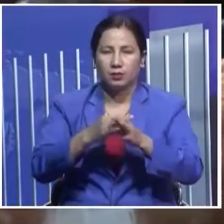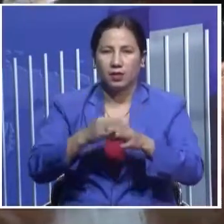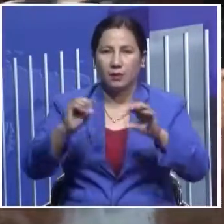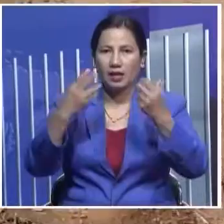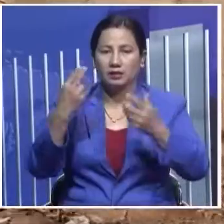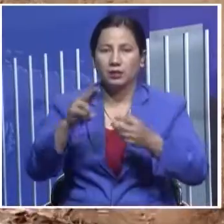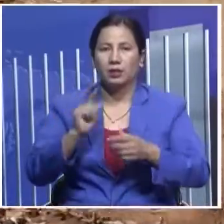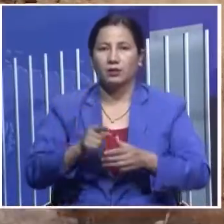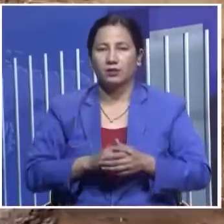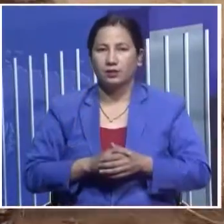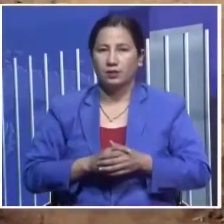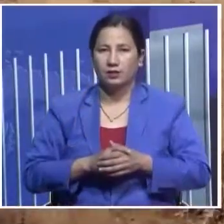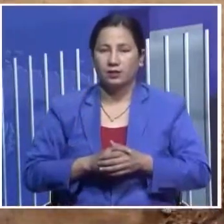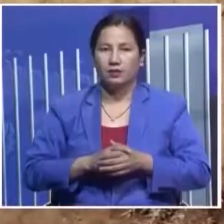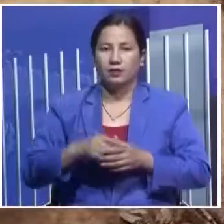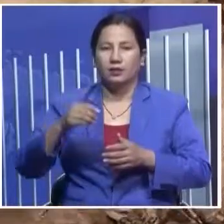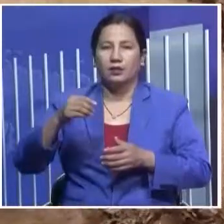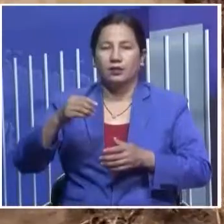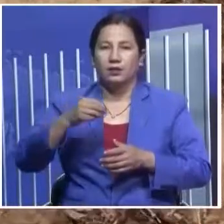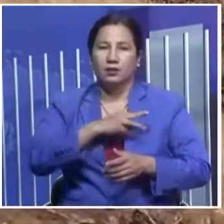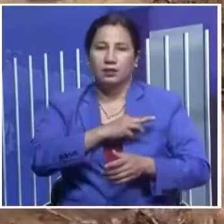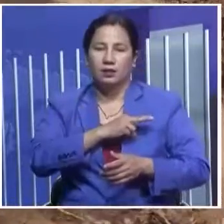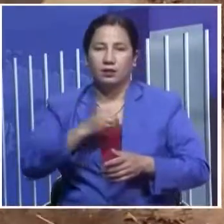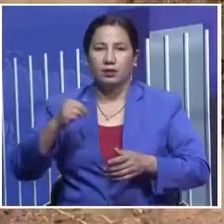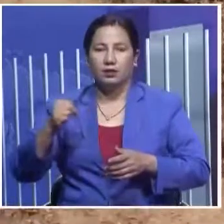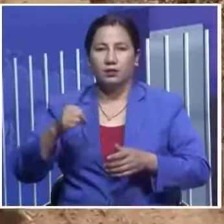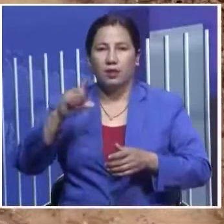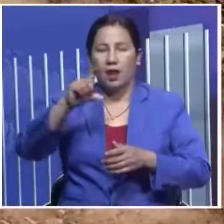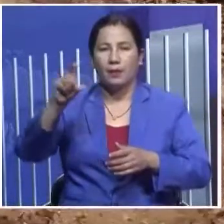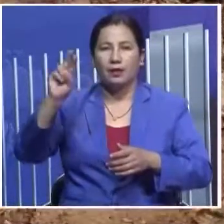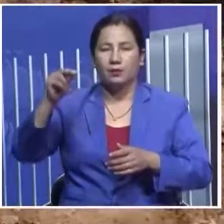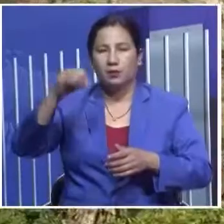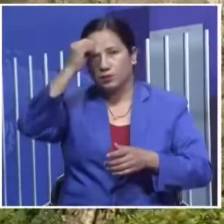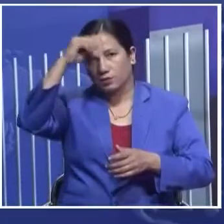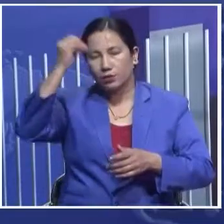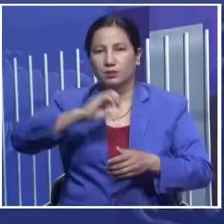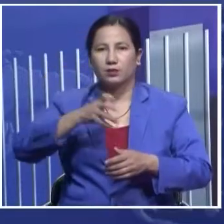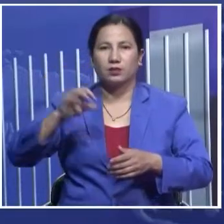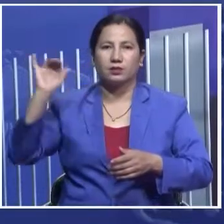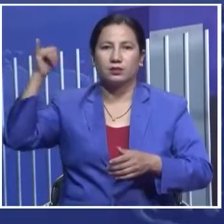आकर्षित भएका हुन्। हरीश चन्द, नेपाल टेलिभिजन, सुदूरपश्चिम प्रदेश, डडेलधुरा।